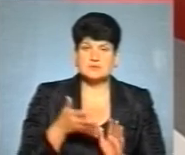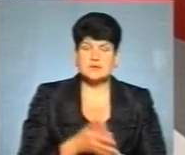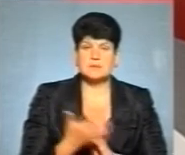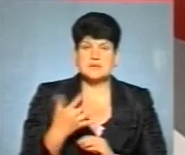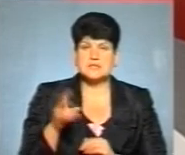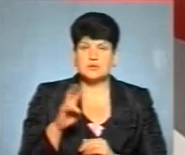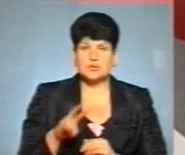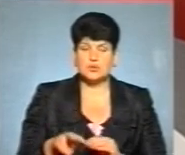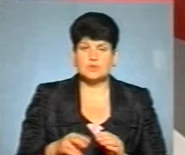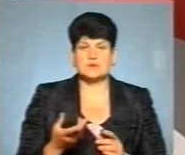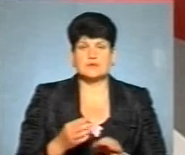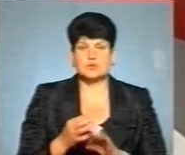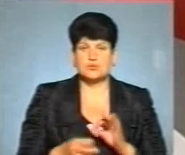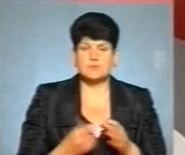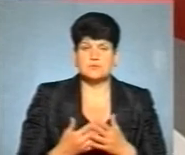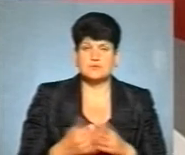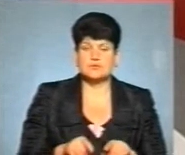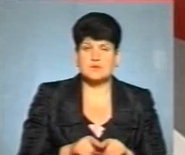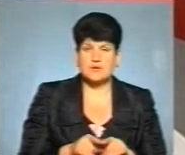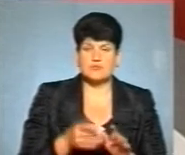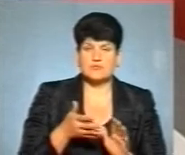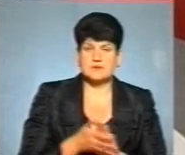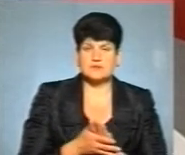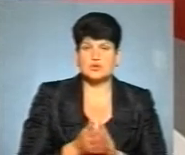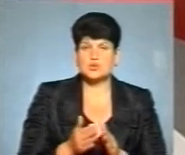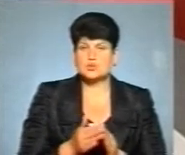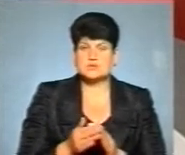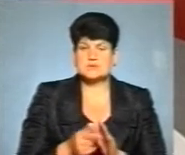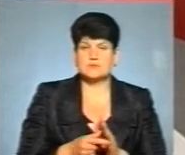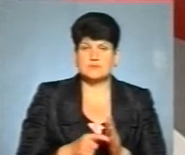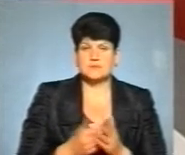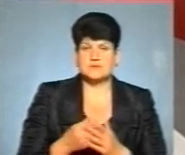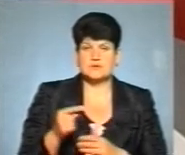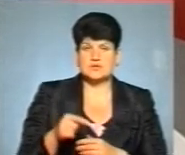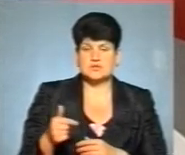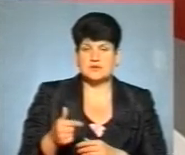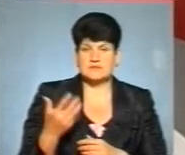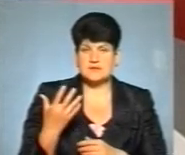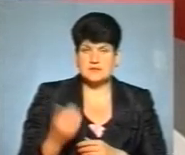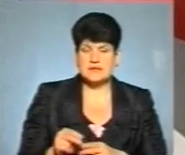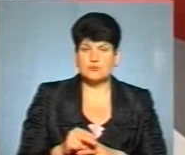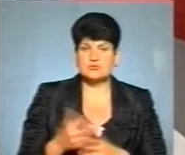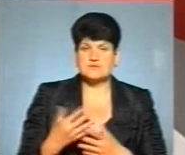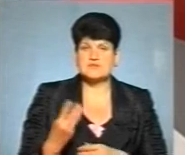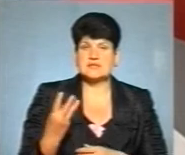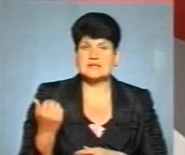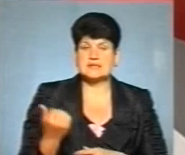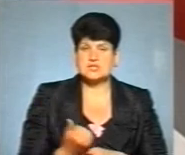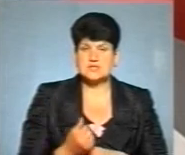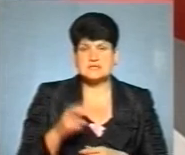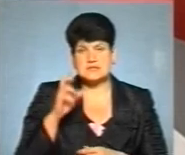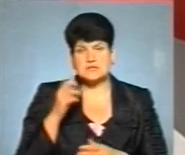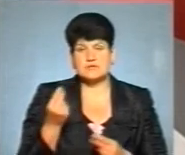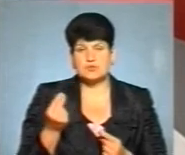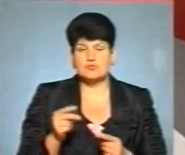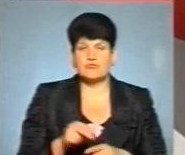доларів на добу. Приблизно стільки ж витратив на лікування і сусід по палаті в межах 1000 гривень на день. Лікується чоловік вже 3 тижні. За державний кошт в